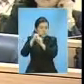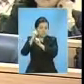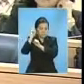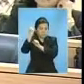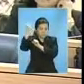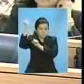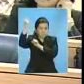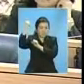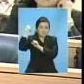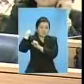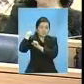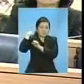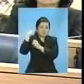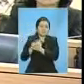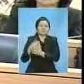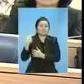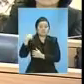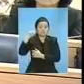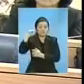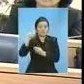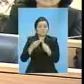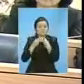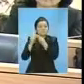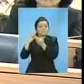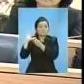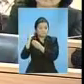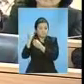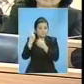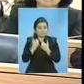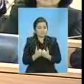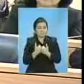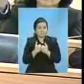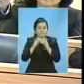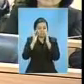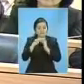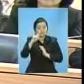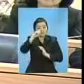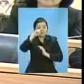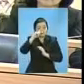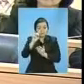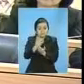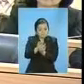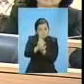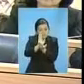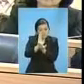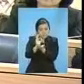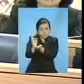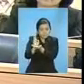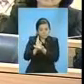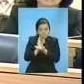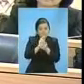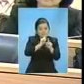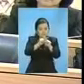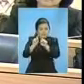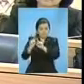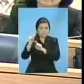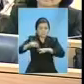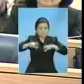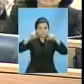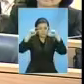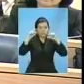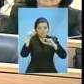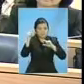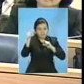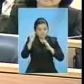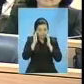ให้มีคุณค่าของโลกนี้คนไทยได้รับรางวัลโนเบลกับเขาบ้างคน